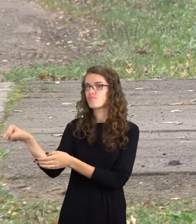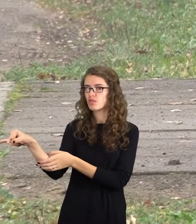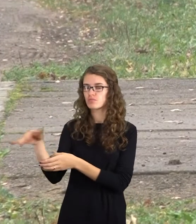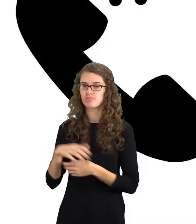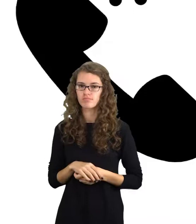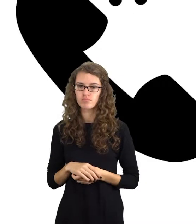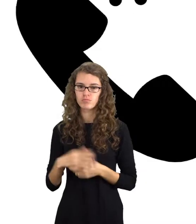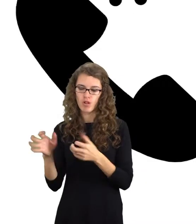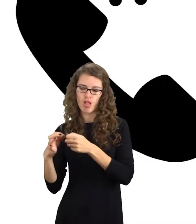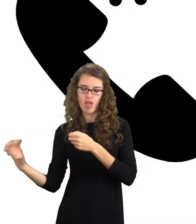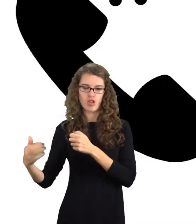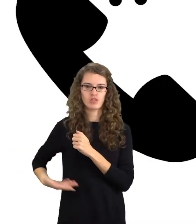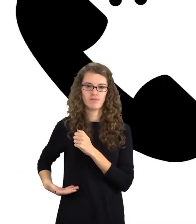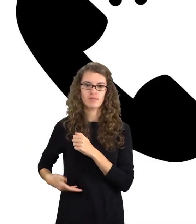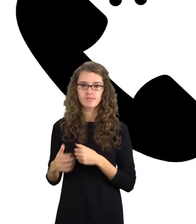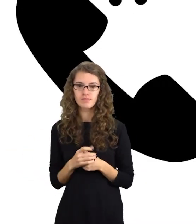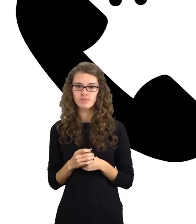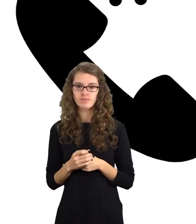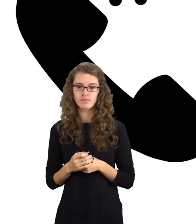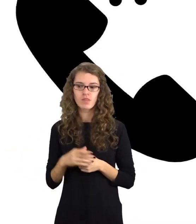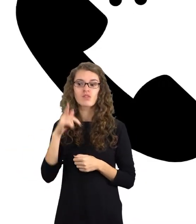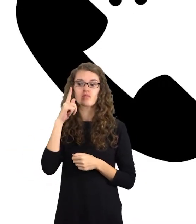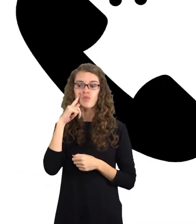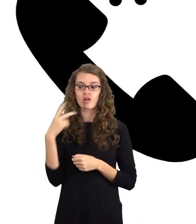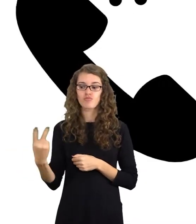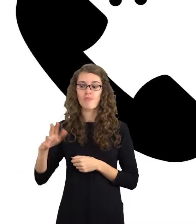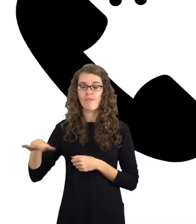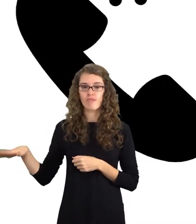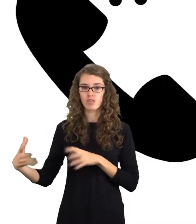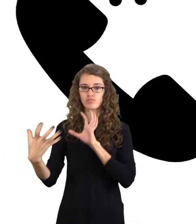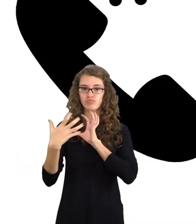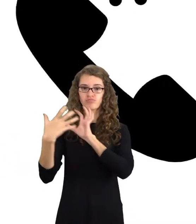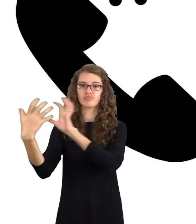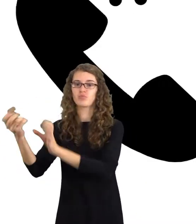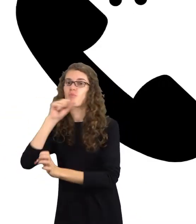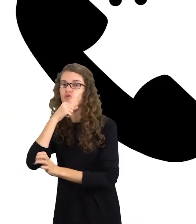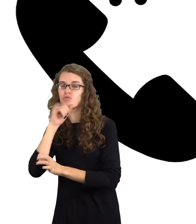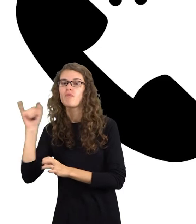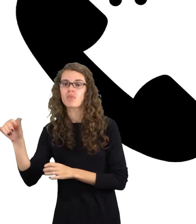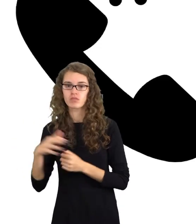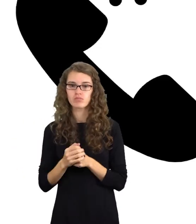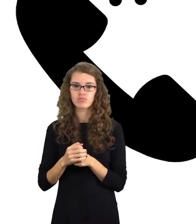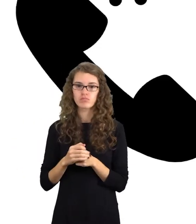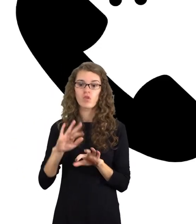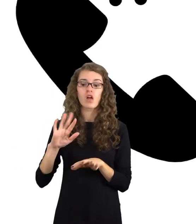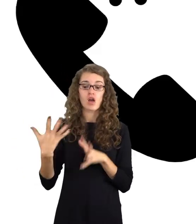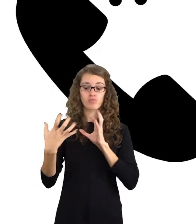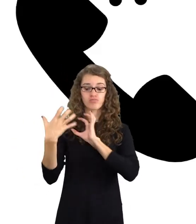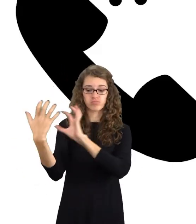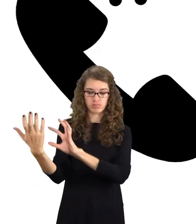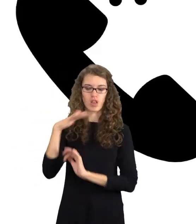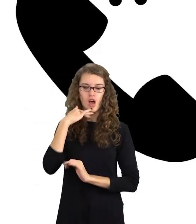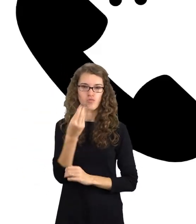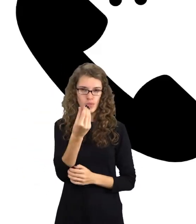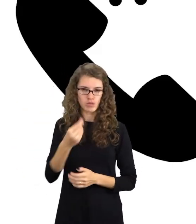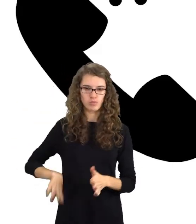gyvenvietėje nei mama. Pirminiais duomenima buvo vaikai autobusu nuvyko į Kelmę, iš kur jis pasiėmė močiutę. Tai jeigu jie autobusu grįžo pas močiutę, galima spėti,